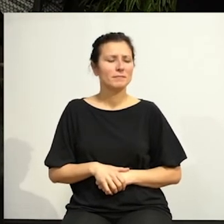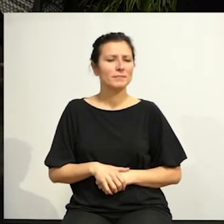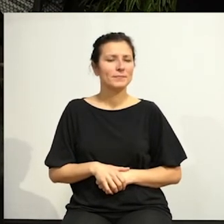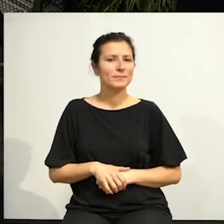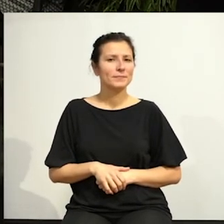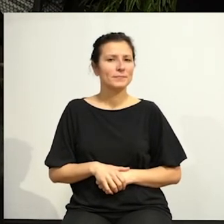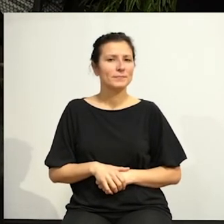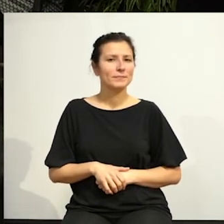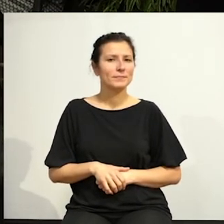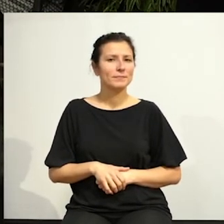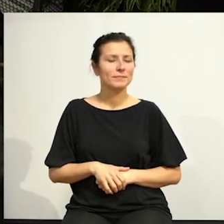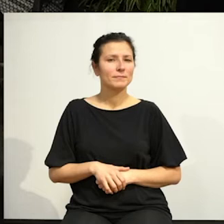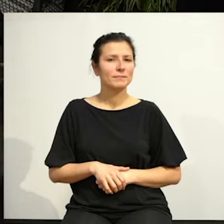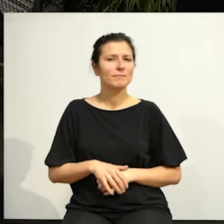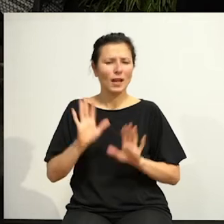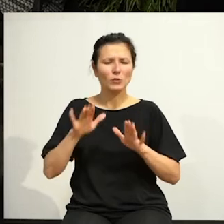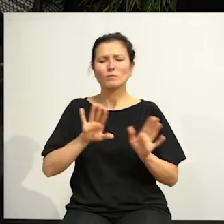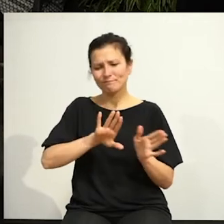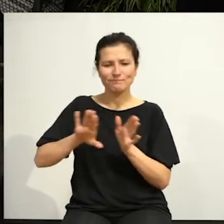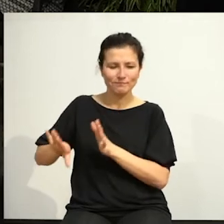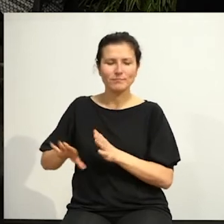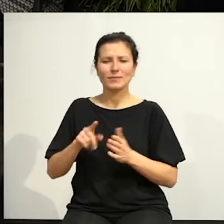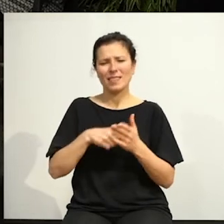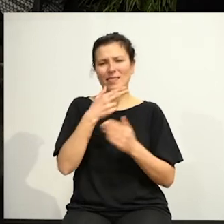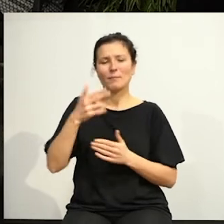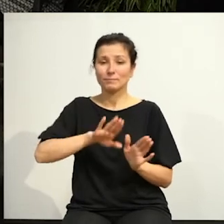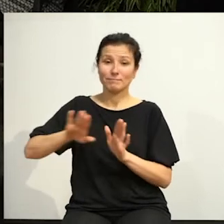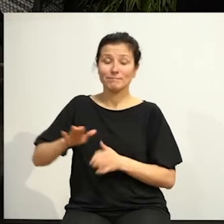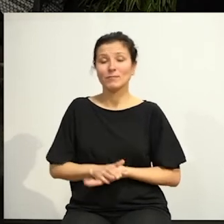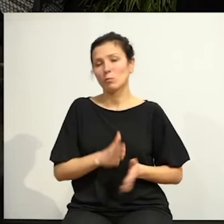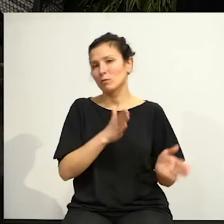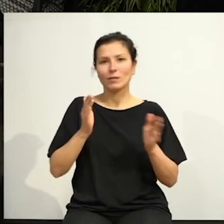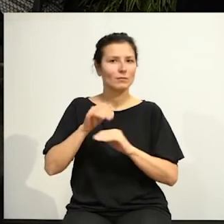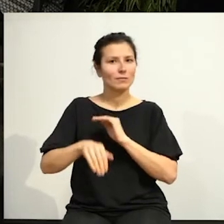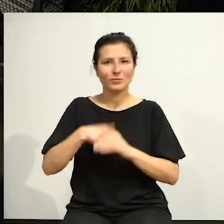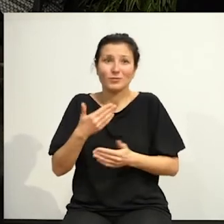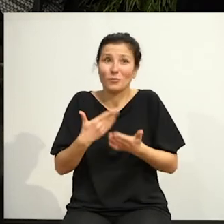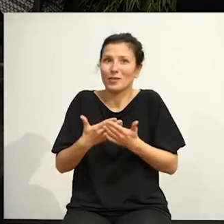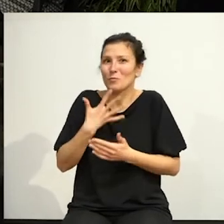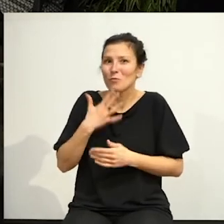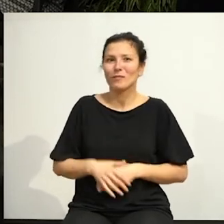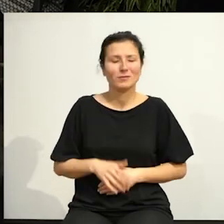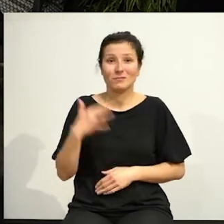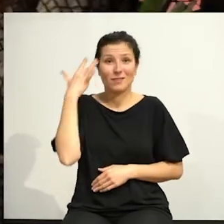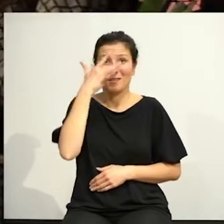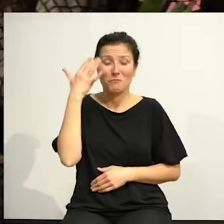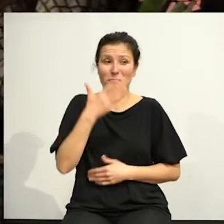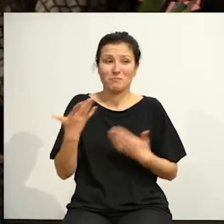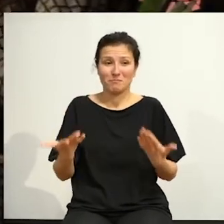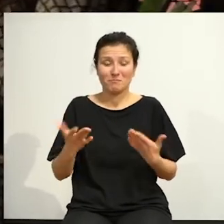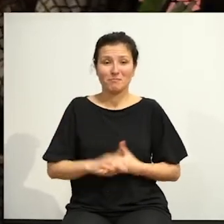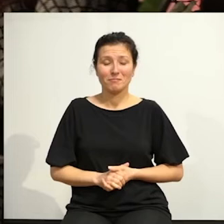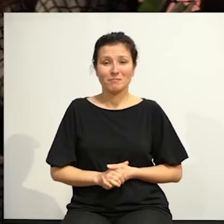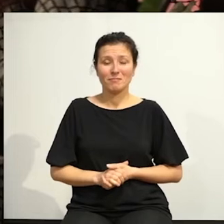nie aranżacjami, ale to zostawmy. Kolejne nieszczęście, które by przesłał jakieś... No więc dlatego mówię, że ja nie wyobrażam sobie, żeby tak